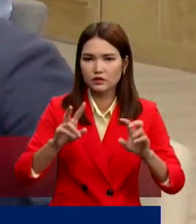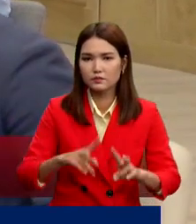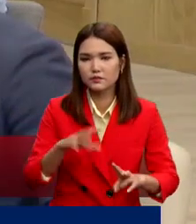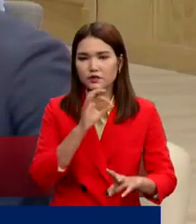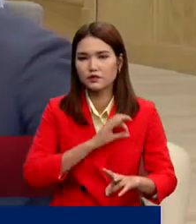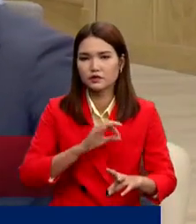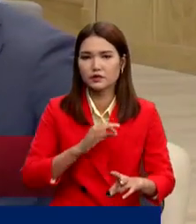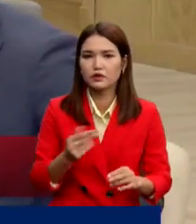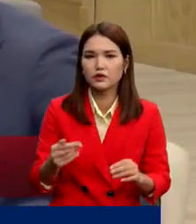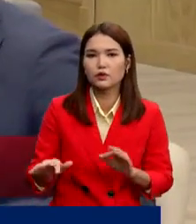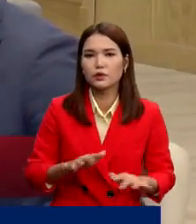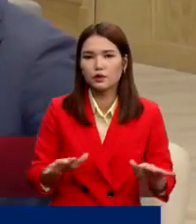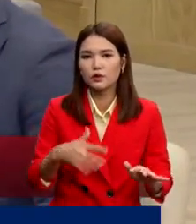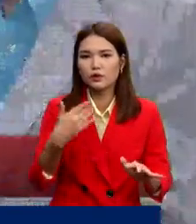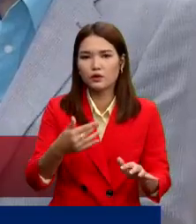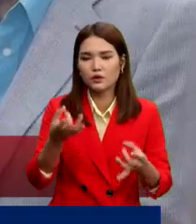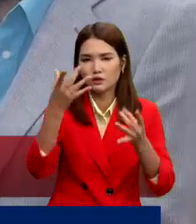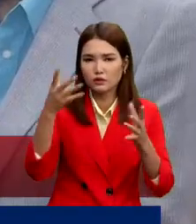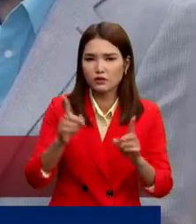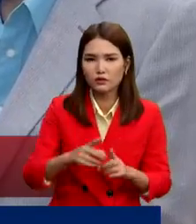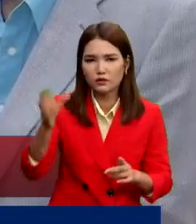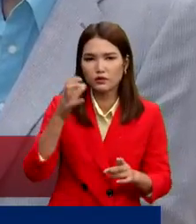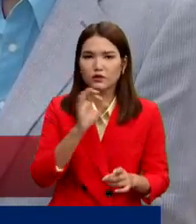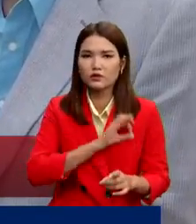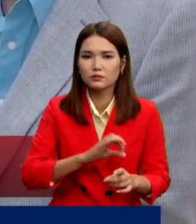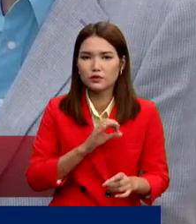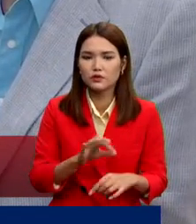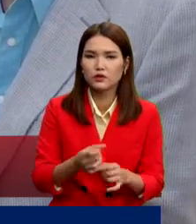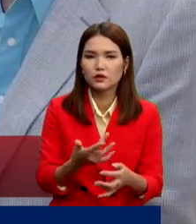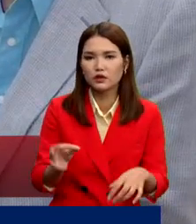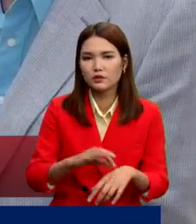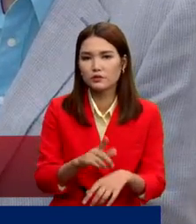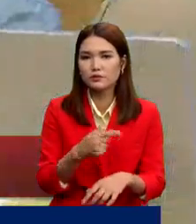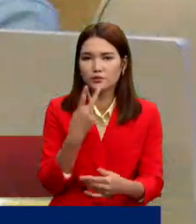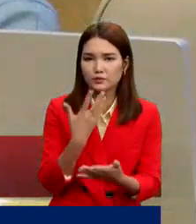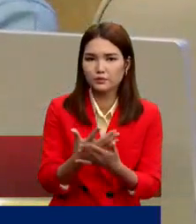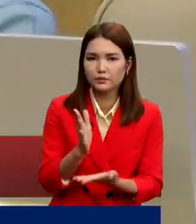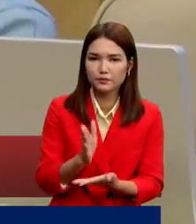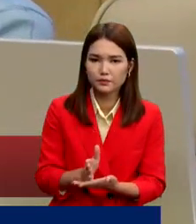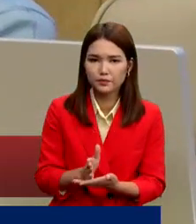үшін 10 миллион теңге бөлу қарастырылып жатыр. Соманың ішіне ғимарат және көлікті жалға алу да кіреді.